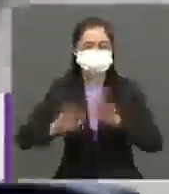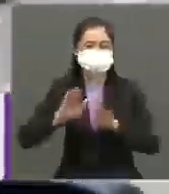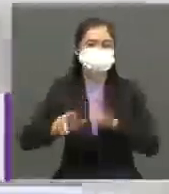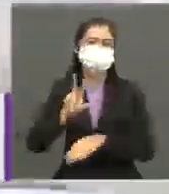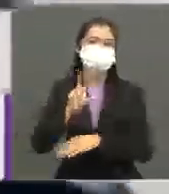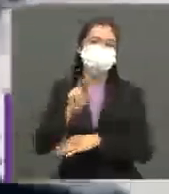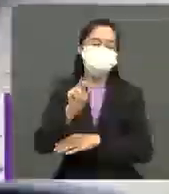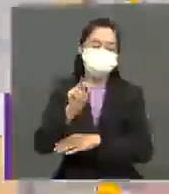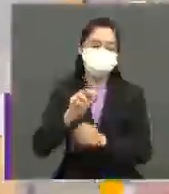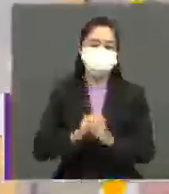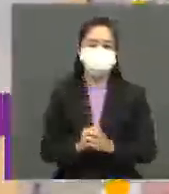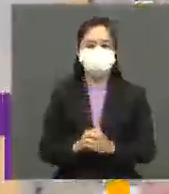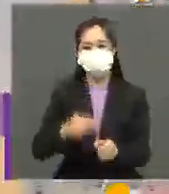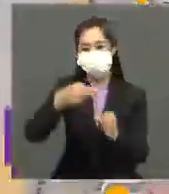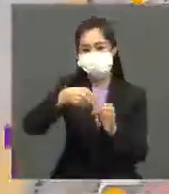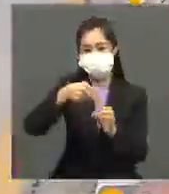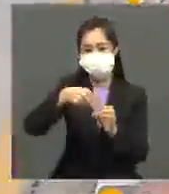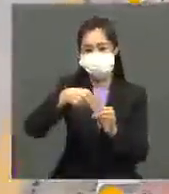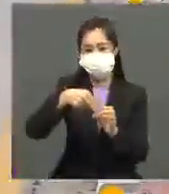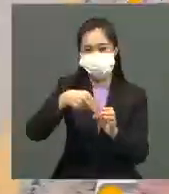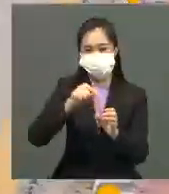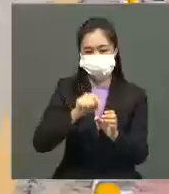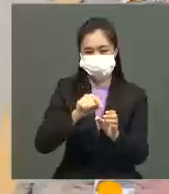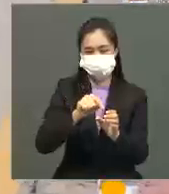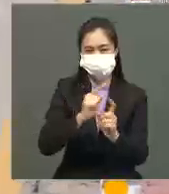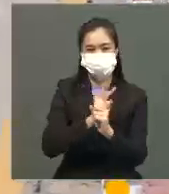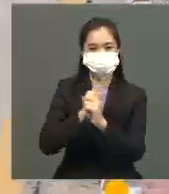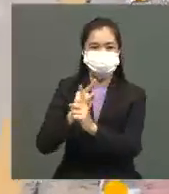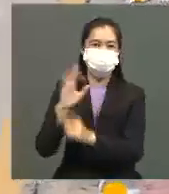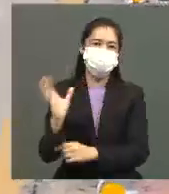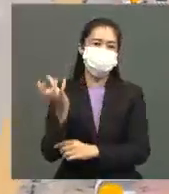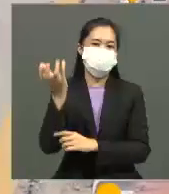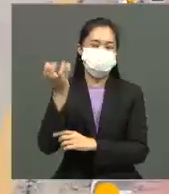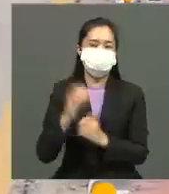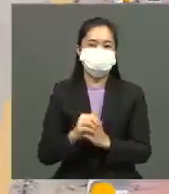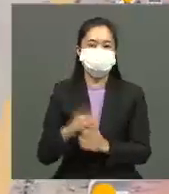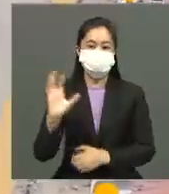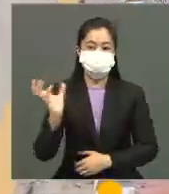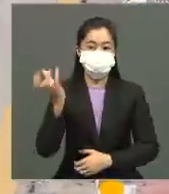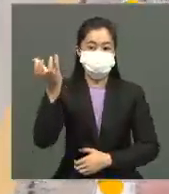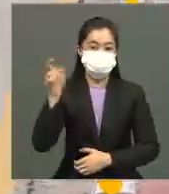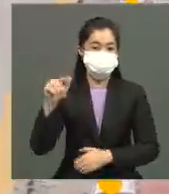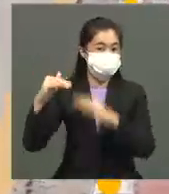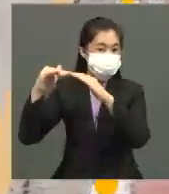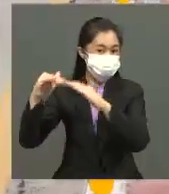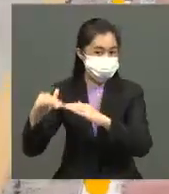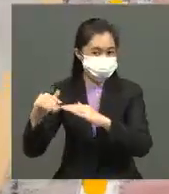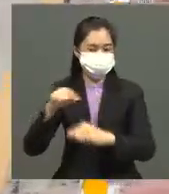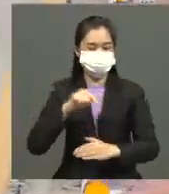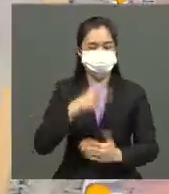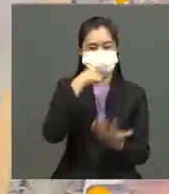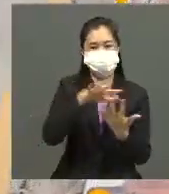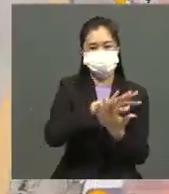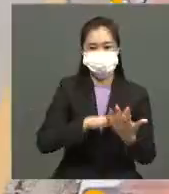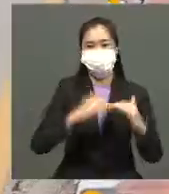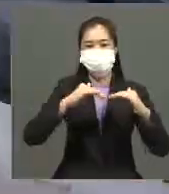บาทต่อลิตรเพราะว่าราคาน้ำมันต้องอิงกับราคาในตลาดโลกหากราคาน้ำมันตลาดโลกลดลงราคาน้ำมันในประเทศก็จะล